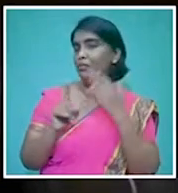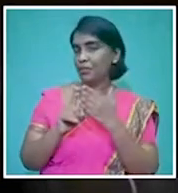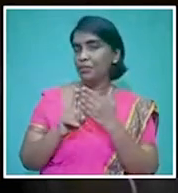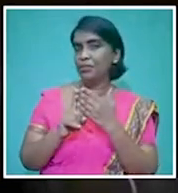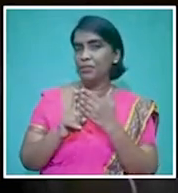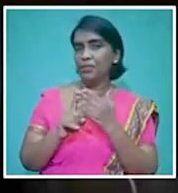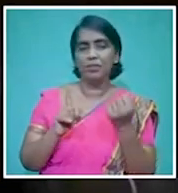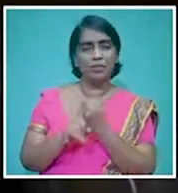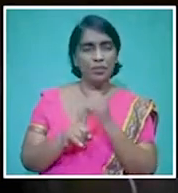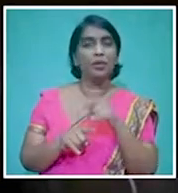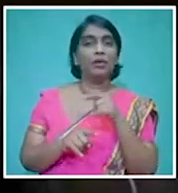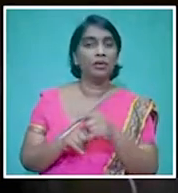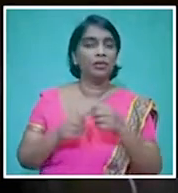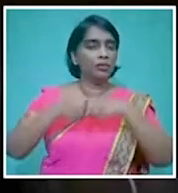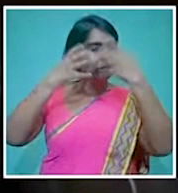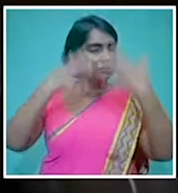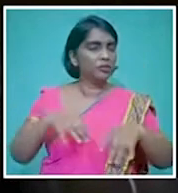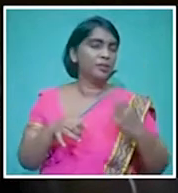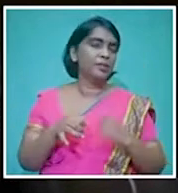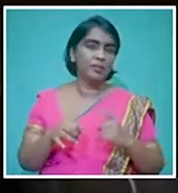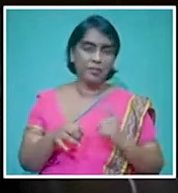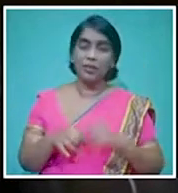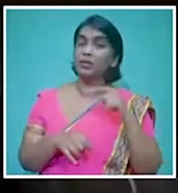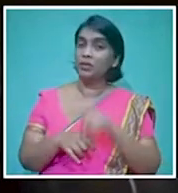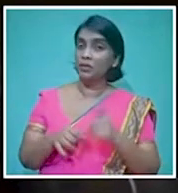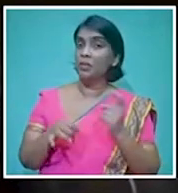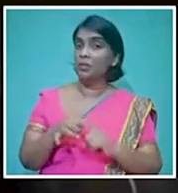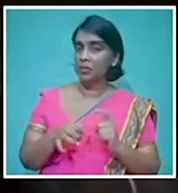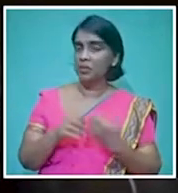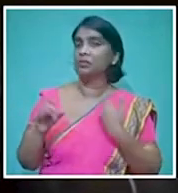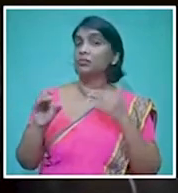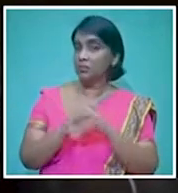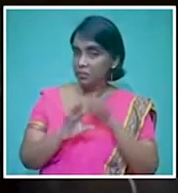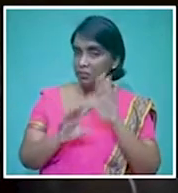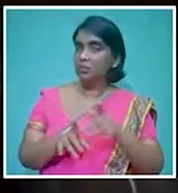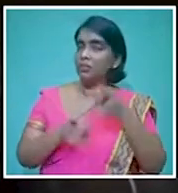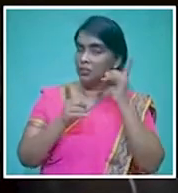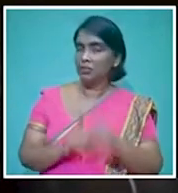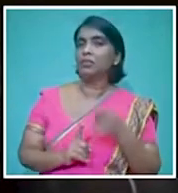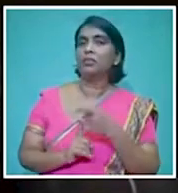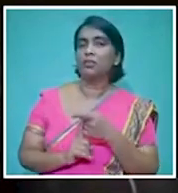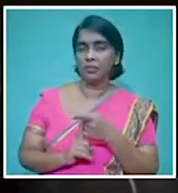මේවා බලපානවා. මේවා ව්‍යූහාත්මක ප්‍රශ්න. මෙන්න මේවට මැදිහත් වෙන්න නම්